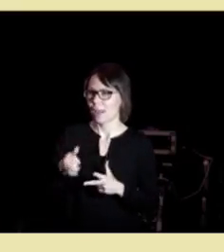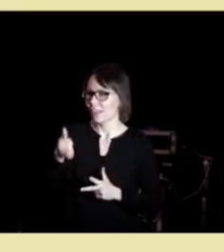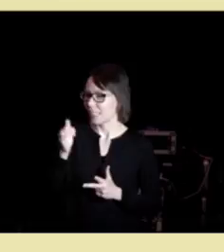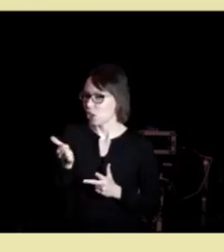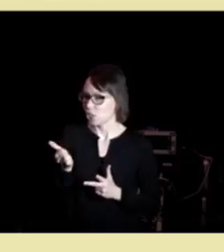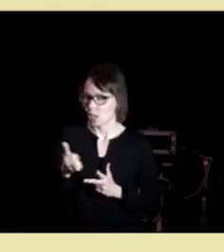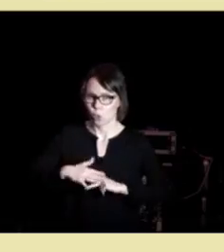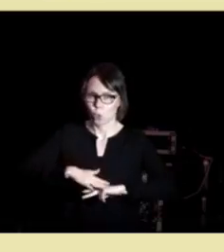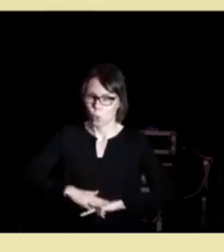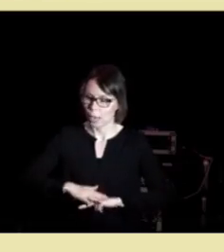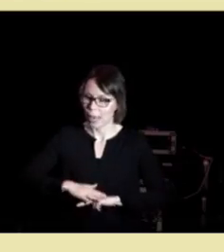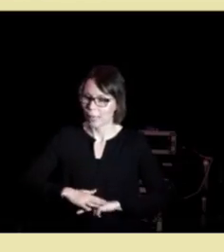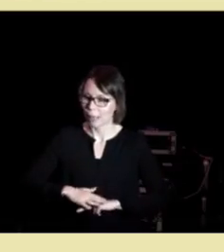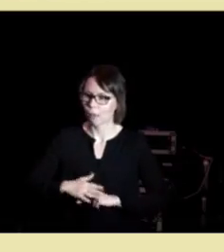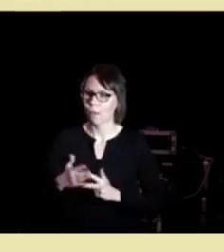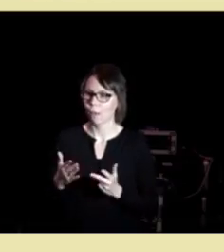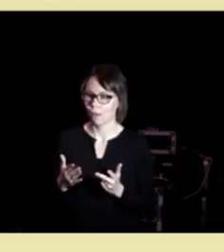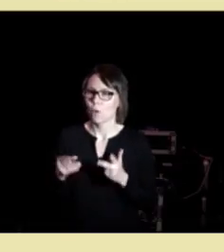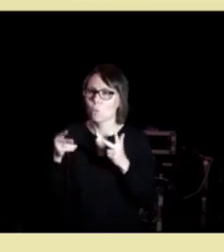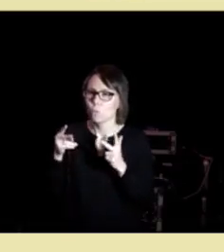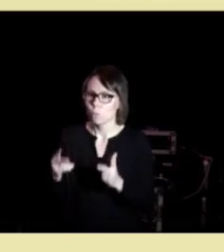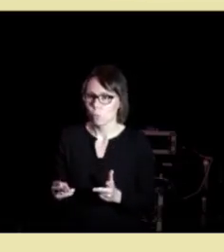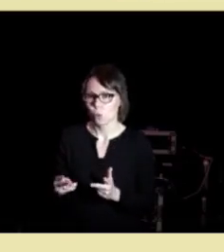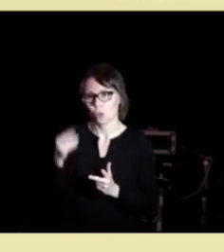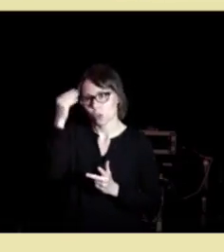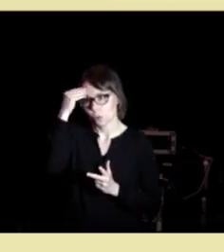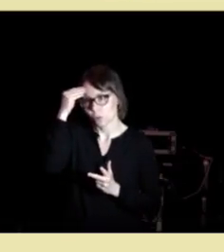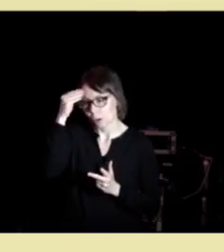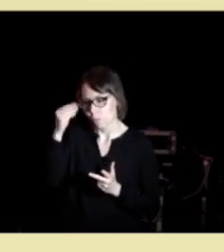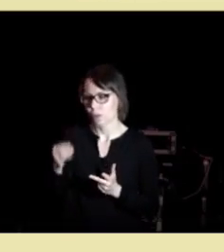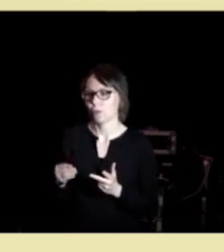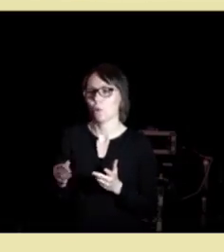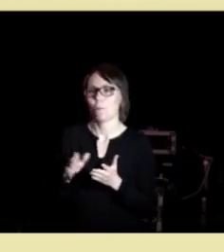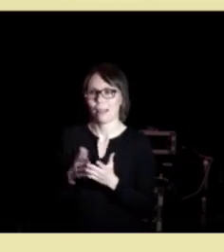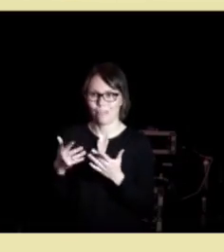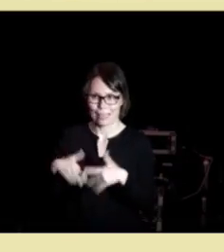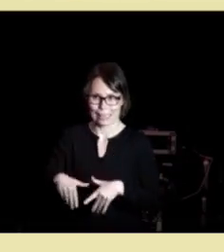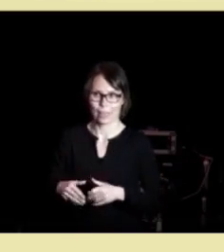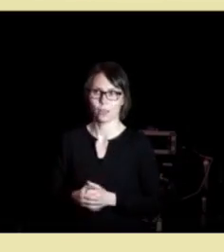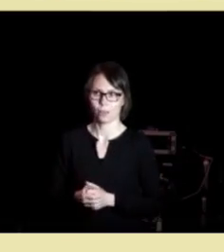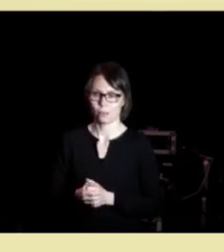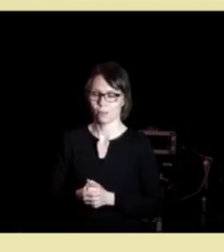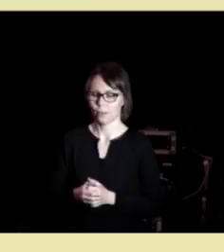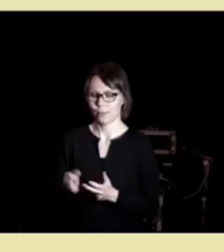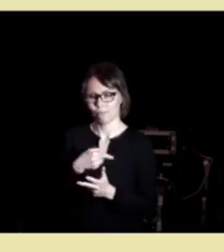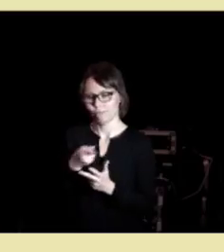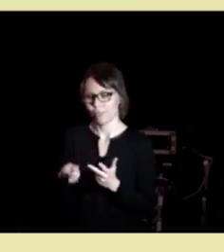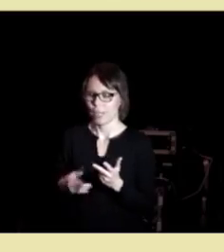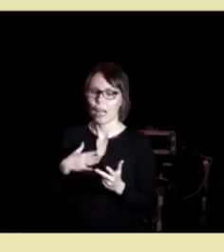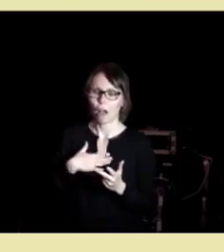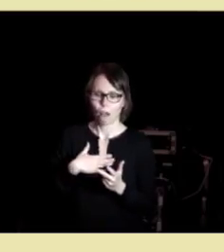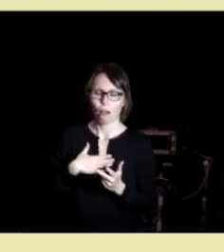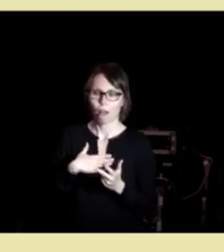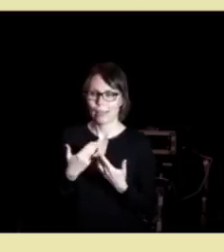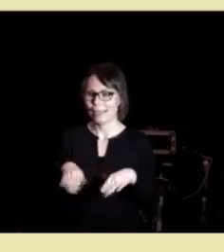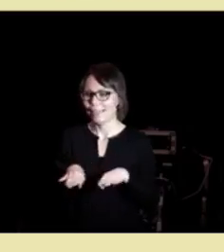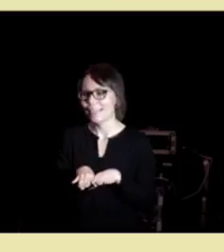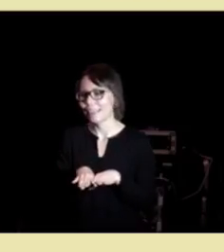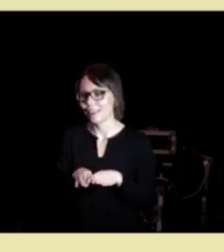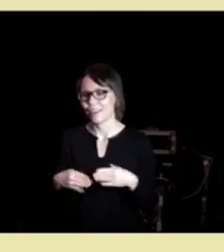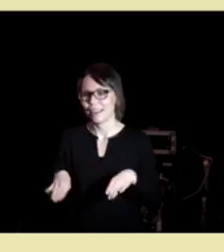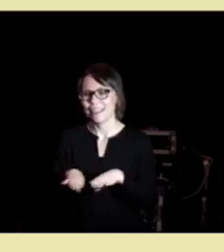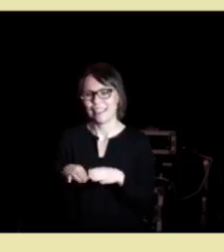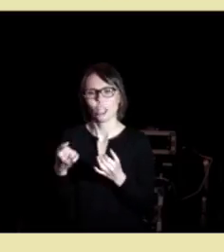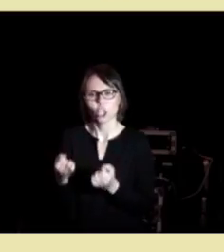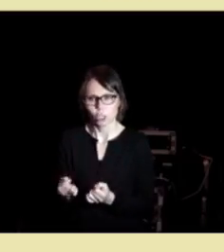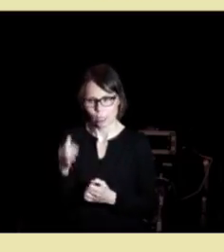og helt grunnleggende, den brukerkunnskapen og medvirkning. Egentlig mener jeg at disse 3 skal ha en lik